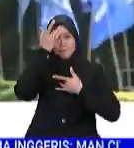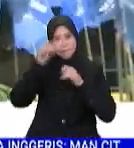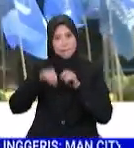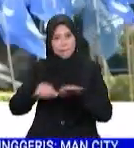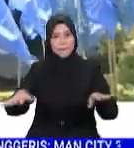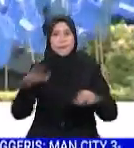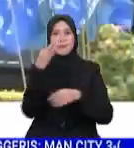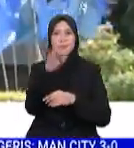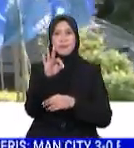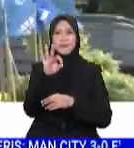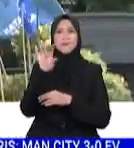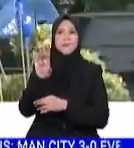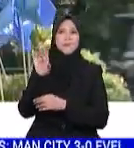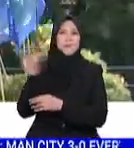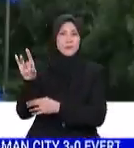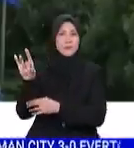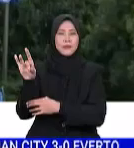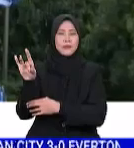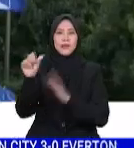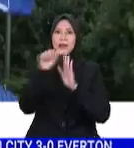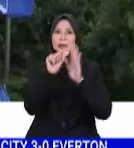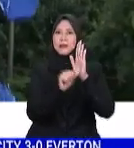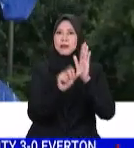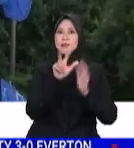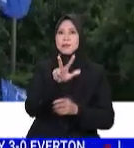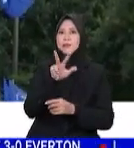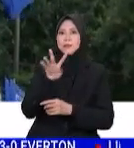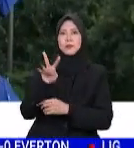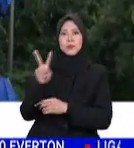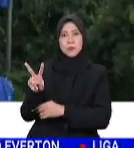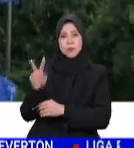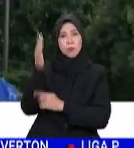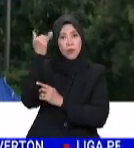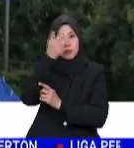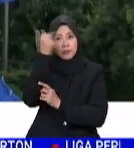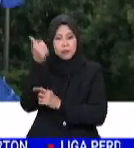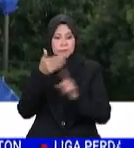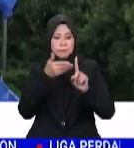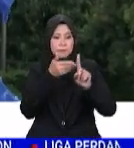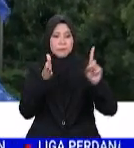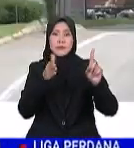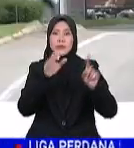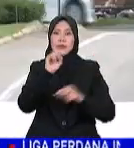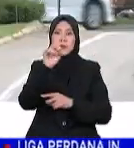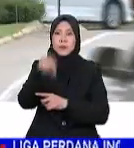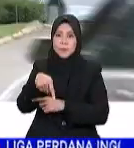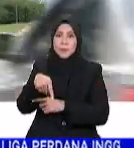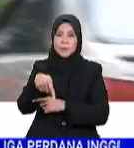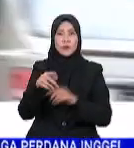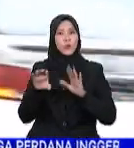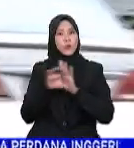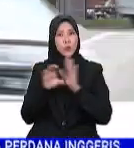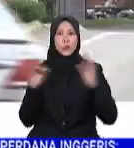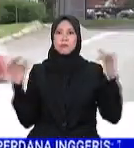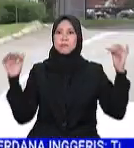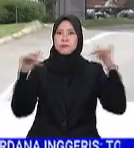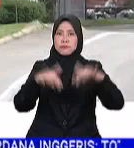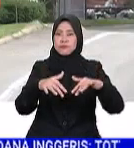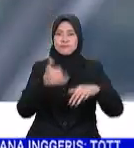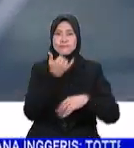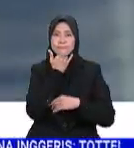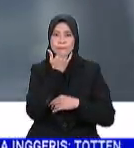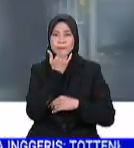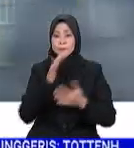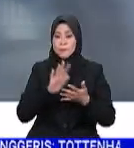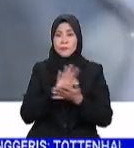Berjangkit 1988 Akta 342 kerana melanggar SOP seperti berhimpun. Manakala